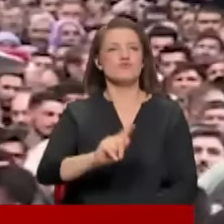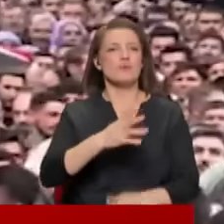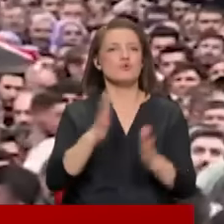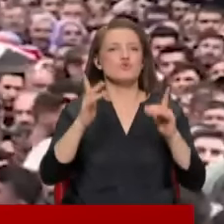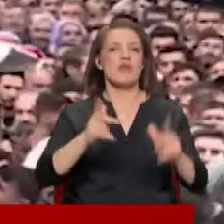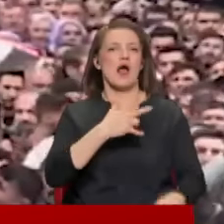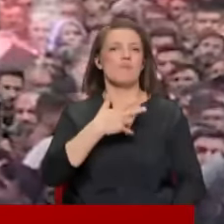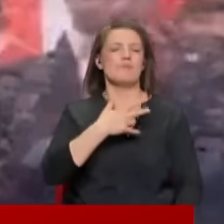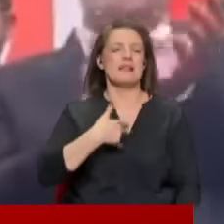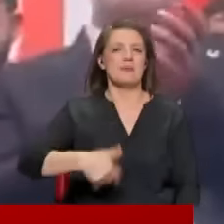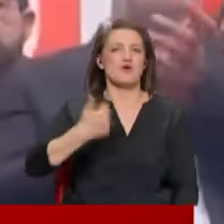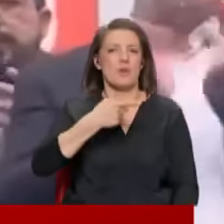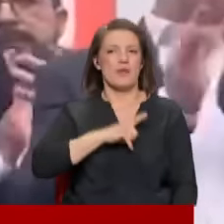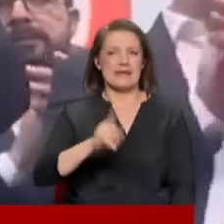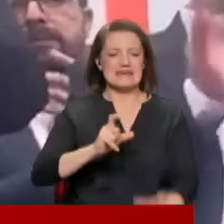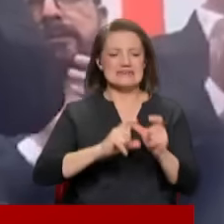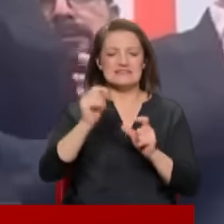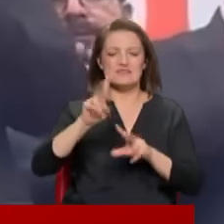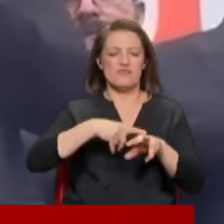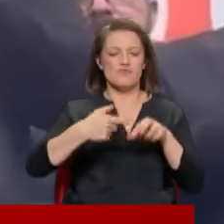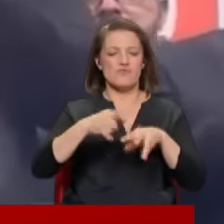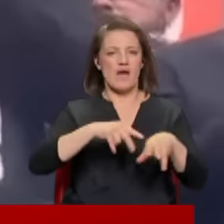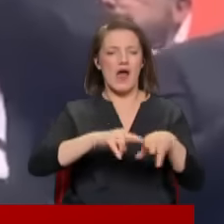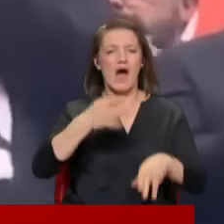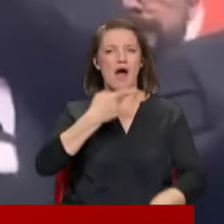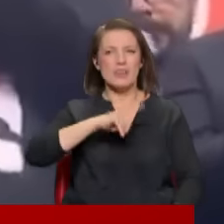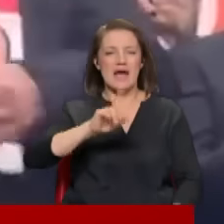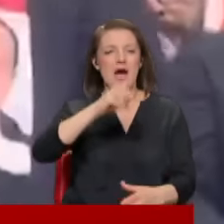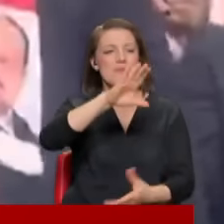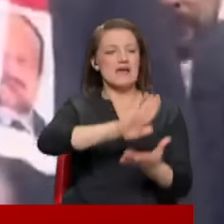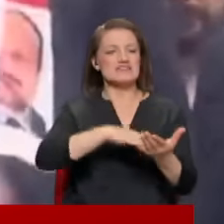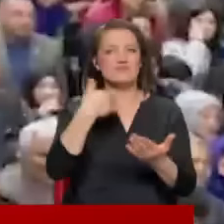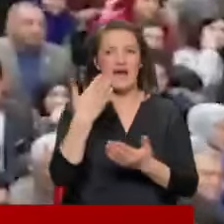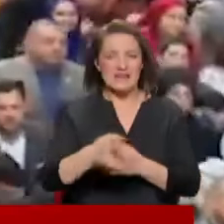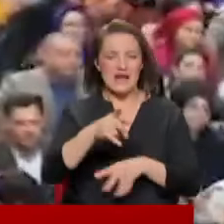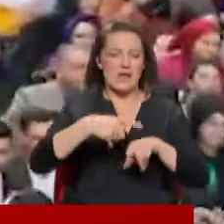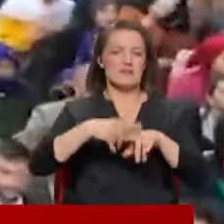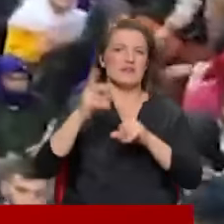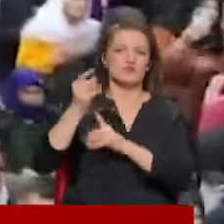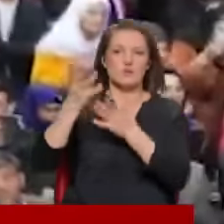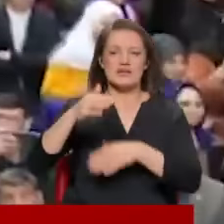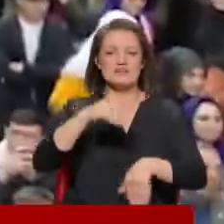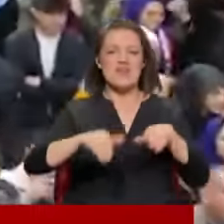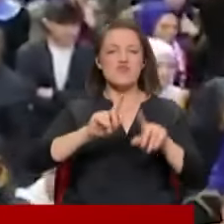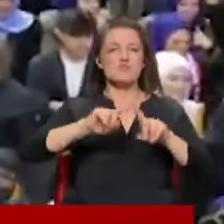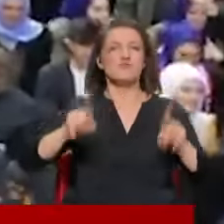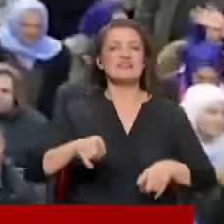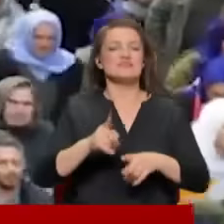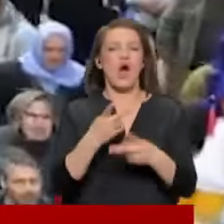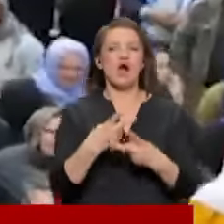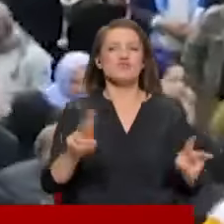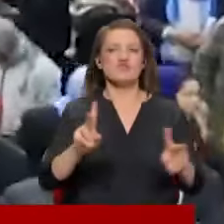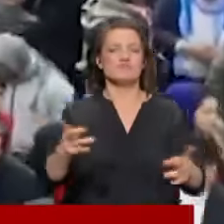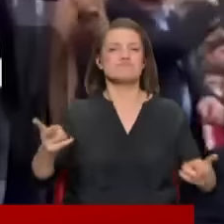adayı. Yeniden Refah Partisi'nin Siverek adayı da yine AK Parti'den istifa eden Hasan İzol. Seçim bürosunun açılışı adeta bir